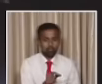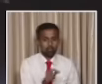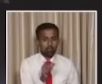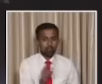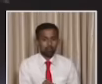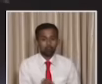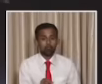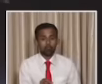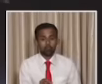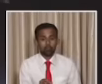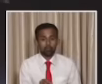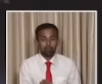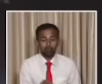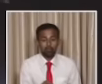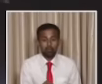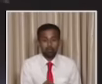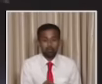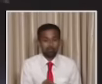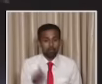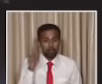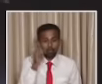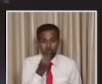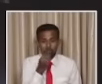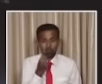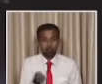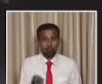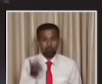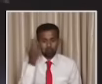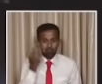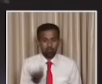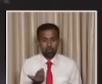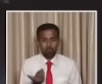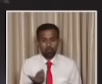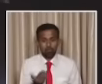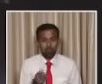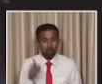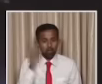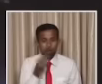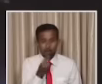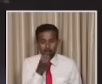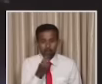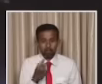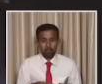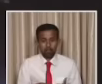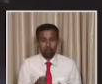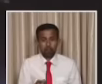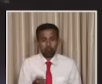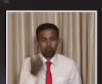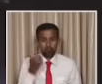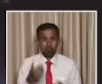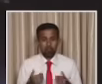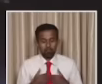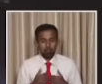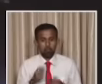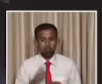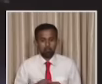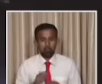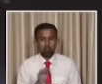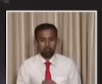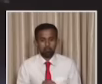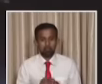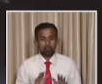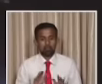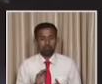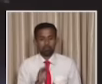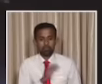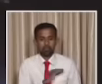උදවියට දැනෙන්න පුන්නක්කොල මිල වැඩි වෙන්න ඕන. වෙන මොකක් නැහැ. පුන්නක් කුමුල වැඩි වෙච්ච දවසේ උදුවේර දැනේ අපිටත් මේ ප්‍රශ්නේ තියෙනවා කියලා. එතකන්